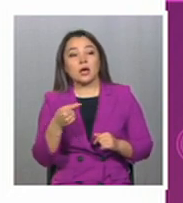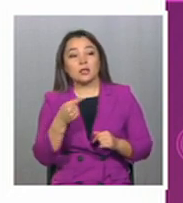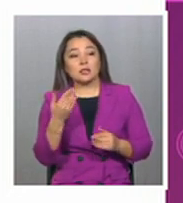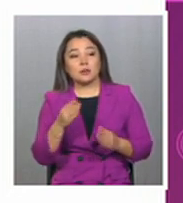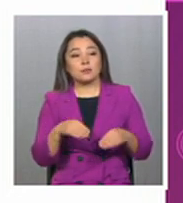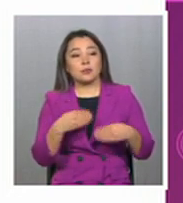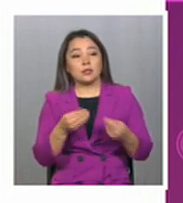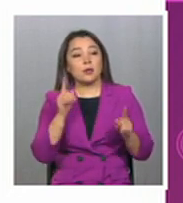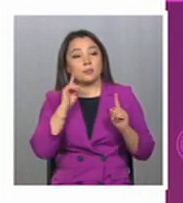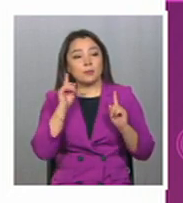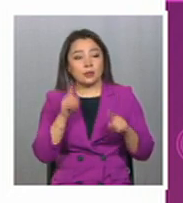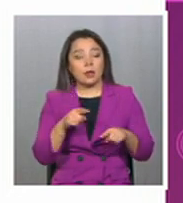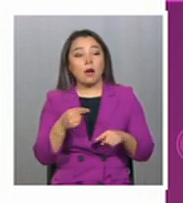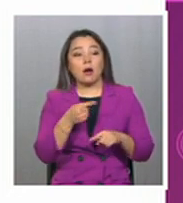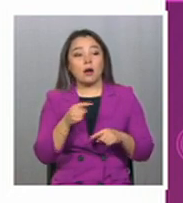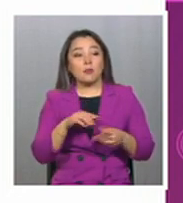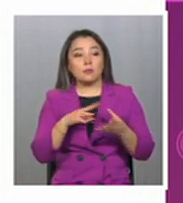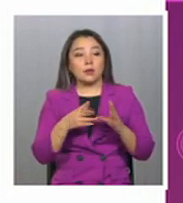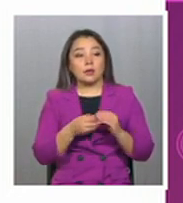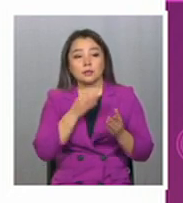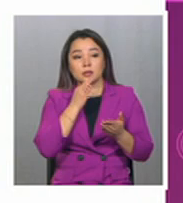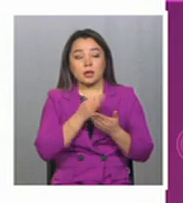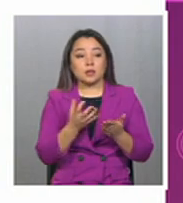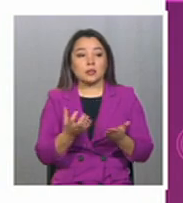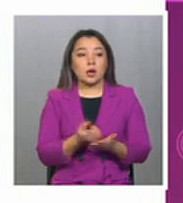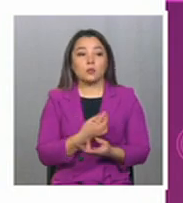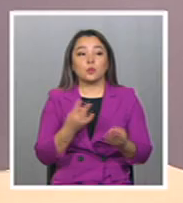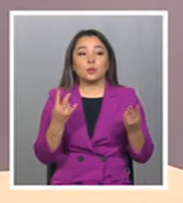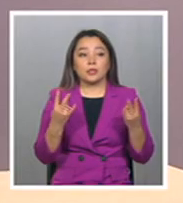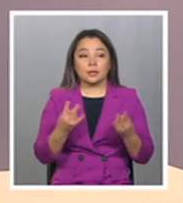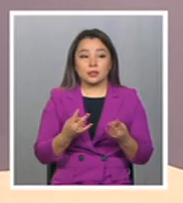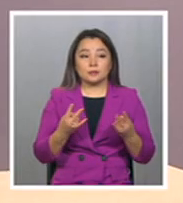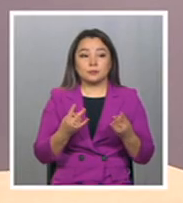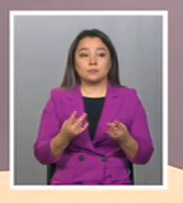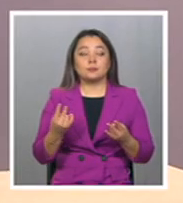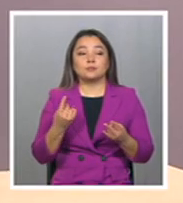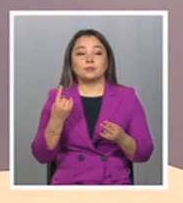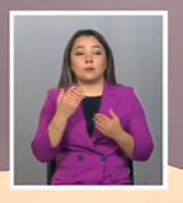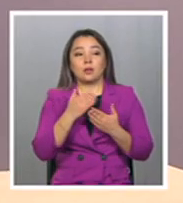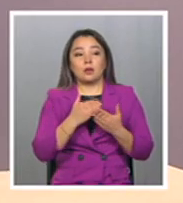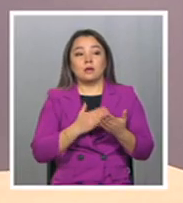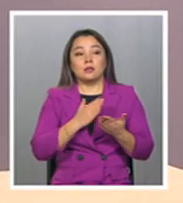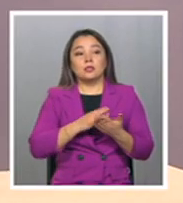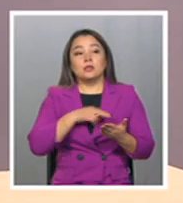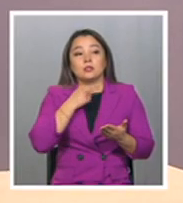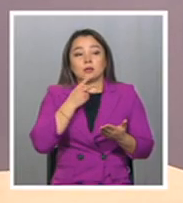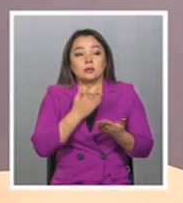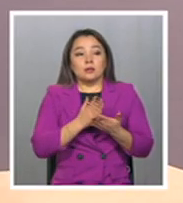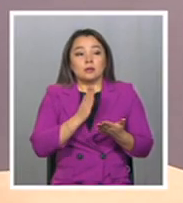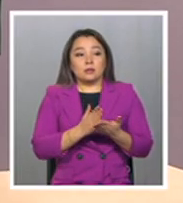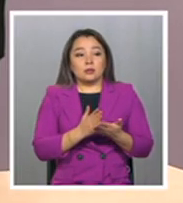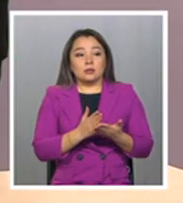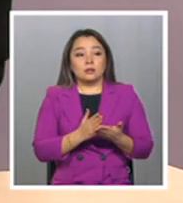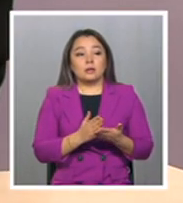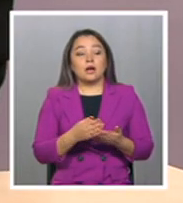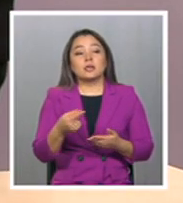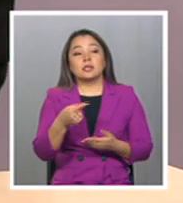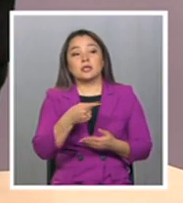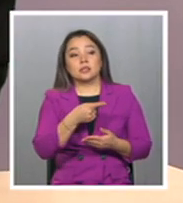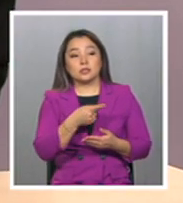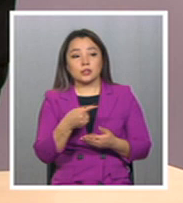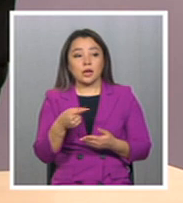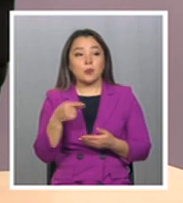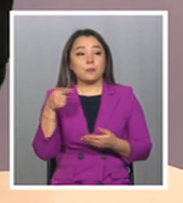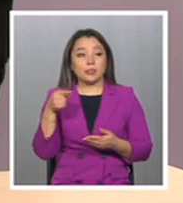белгілі. Айырманың мәнін табу қажет. Бірінші бағанға назар аударыңдар. Азайғыш